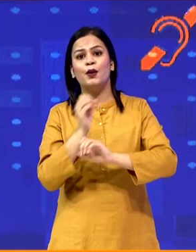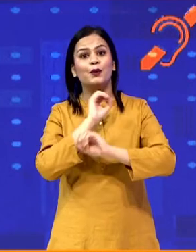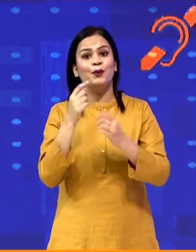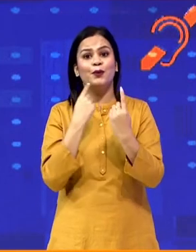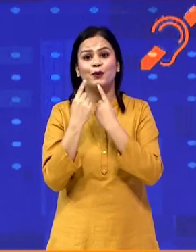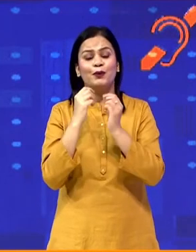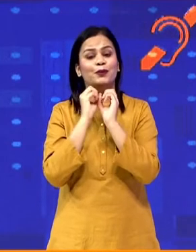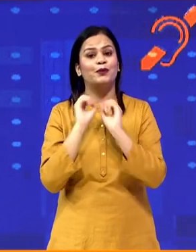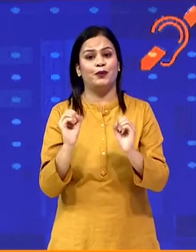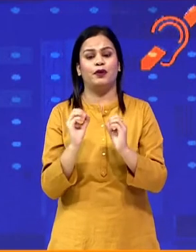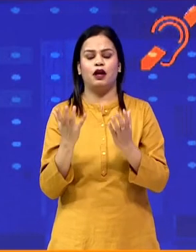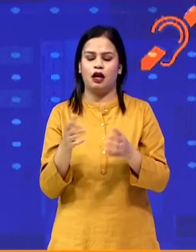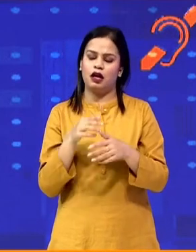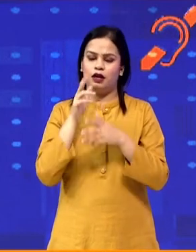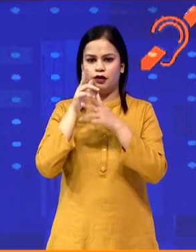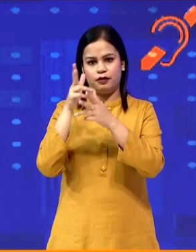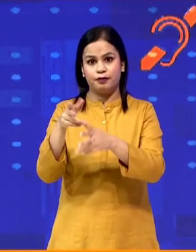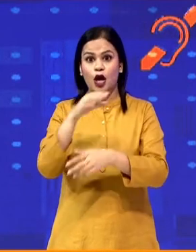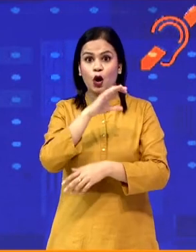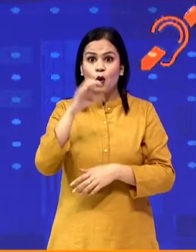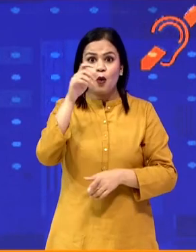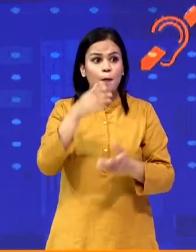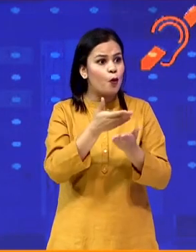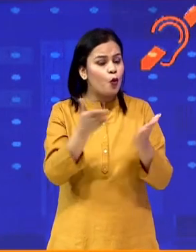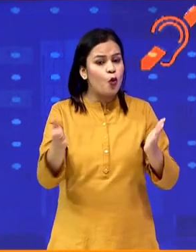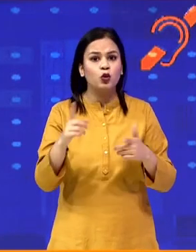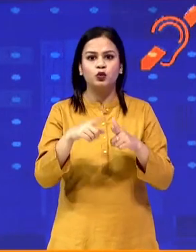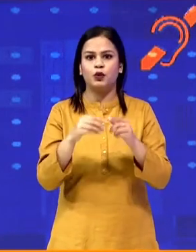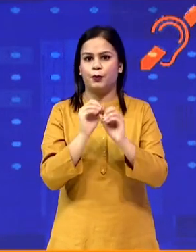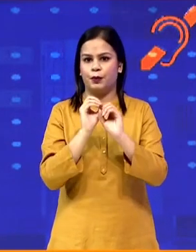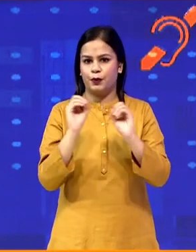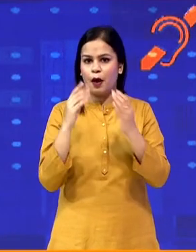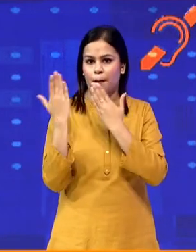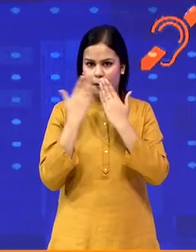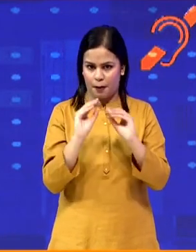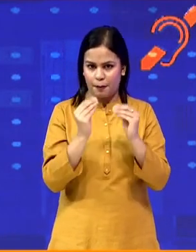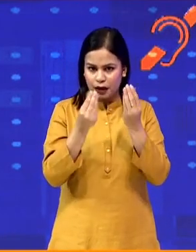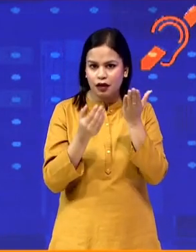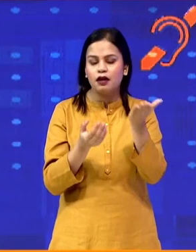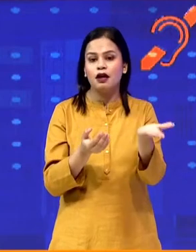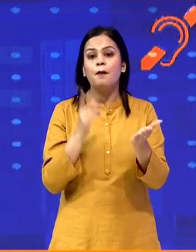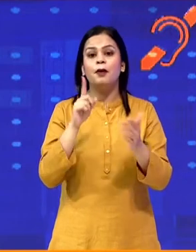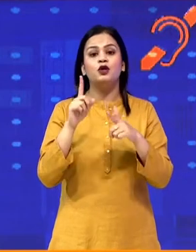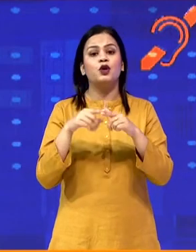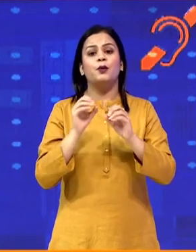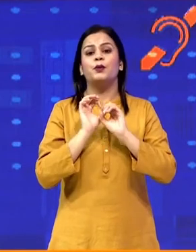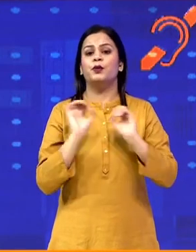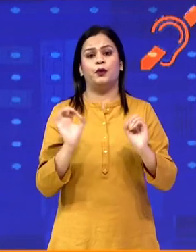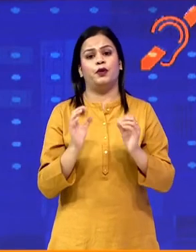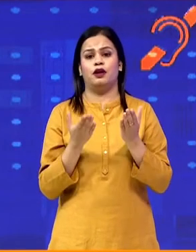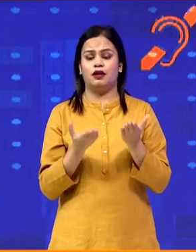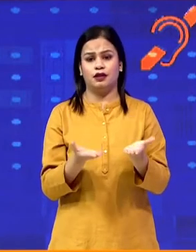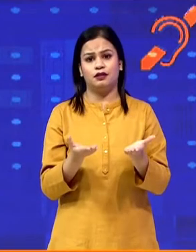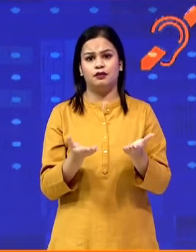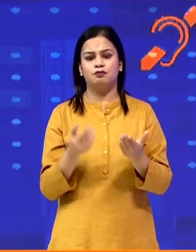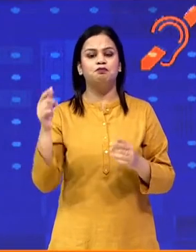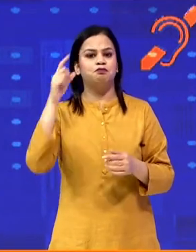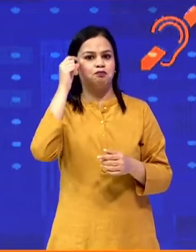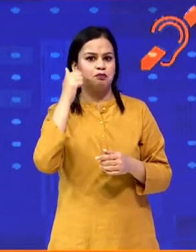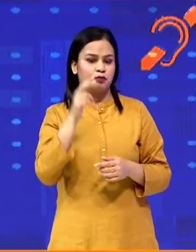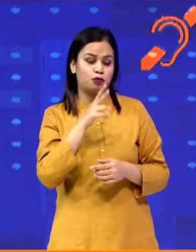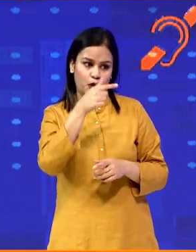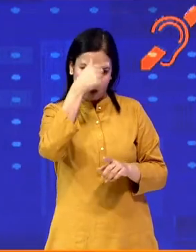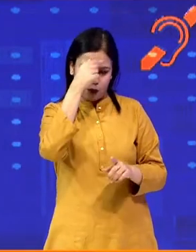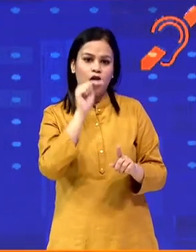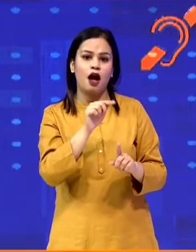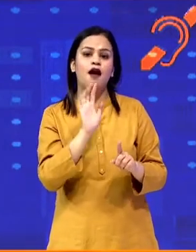करोड़ लोग बेरोजगार पढ़े लिखे इनके पास कोई जवाब नहीं है यह प्रॉब्लम वह कहते